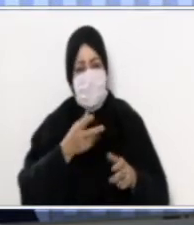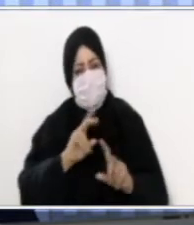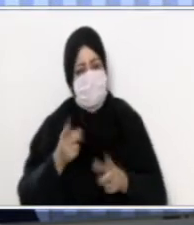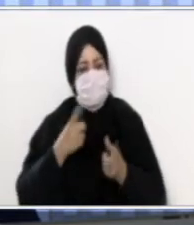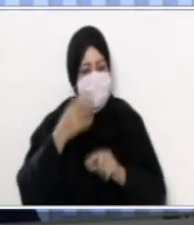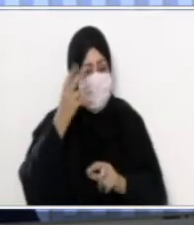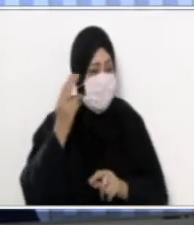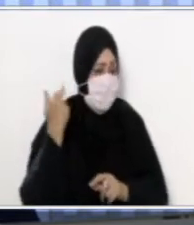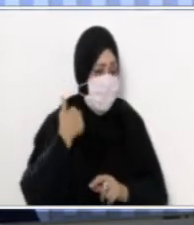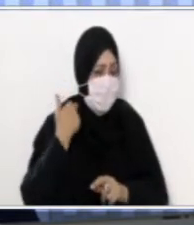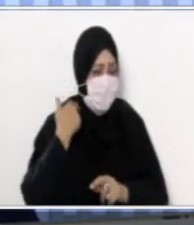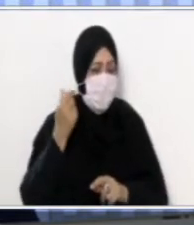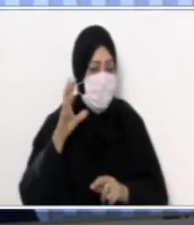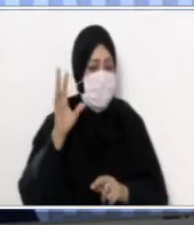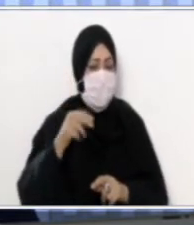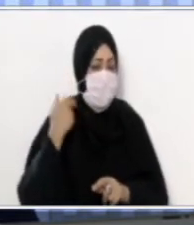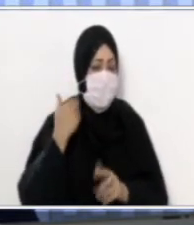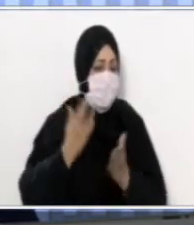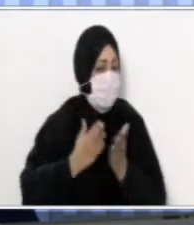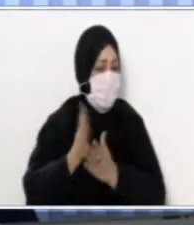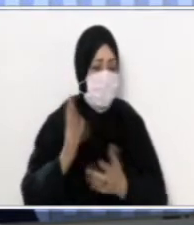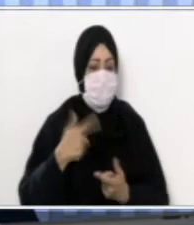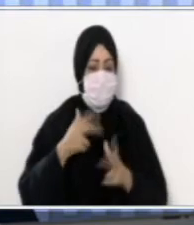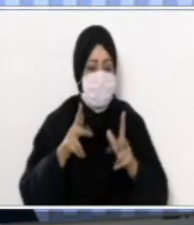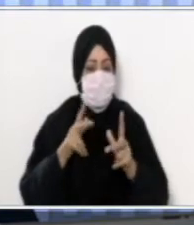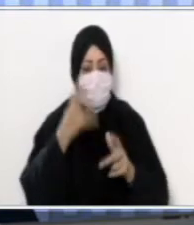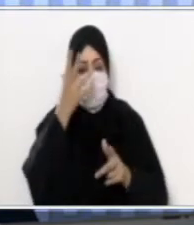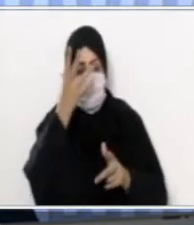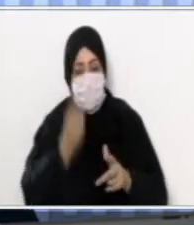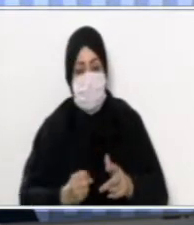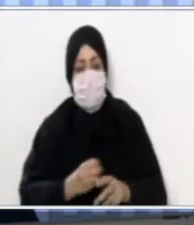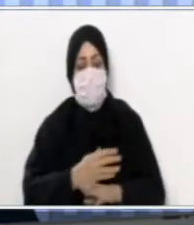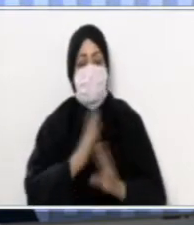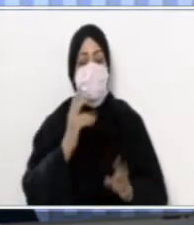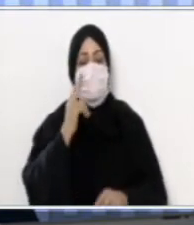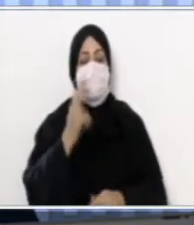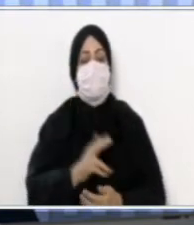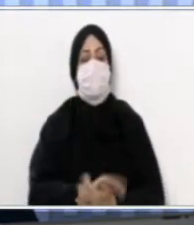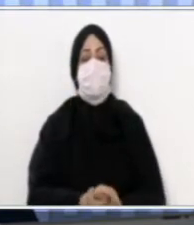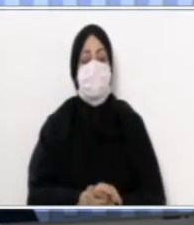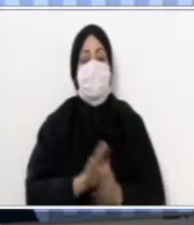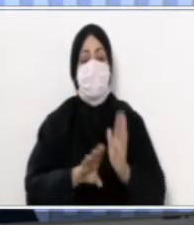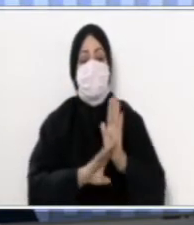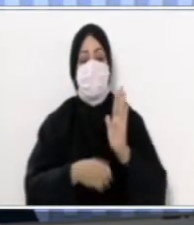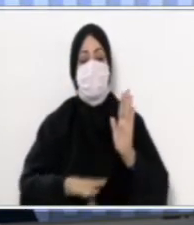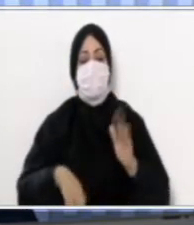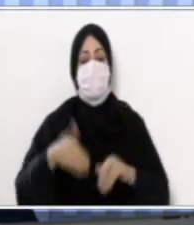الله. معنا الأخ خالد من طبرق. نعم السلام عليكم. وعليكم السلام ورحمة الله.